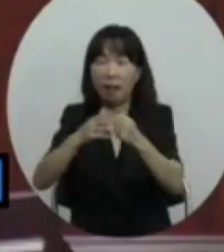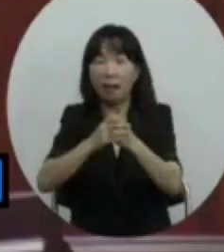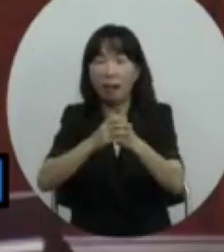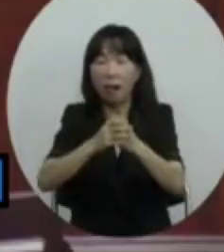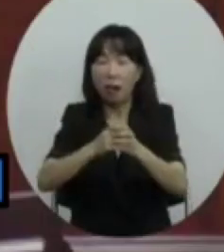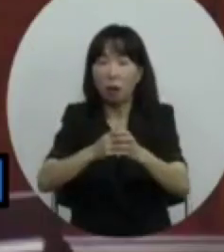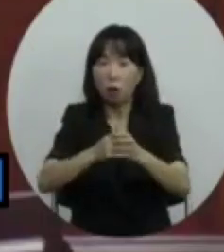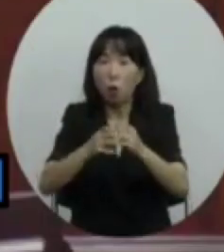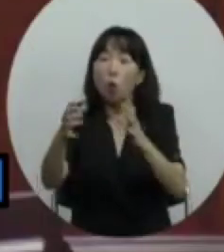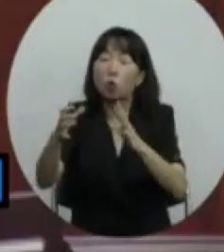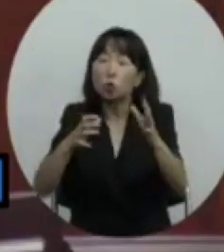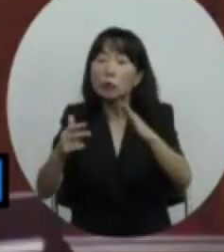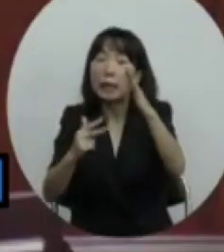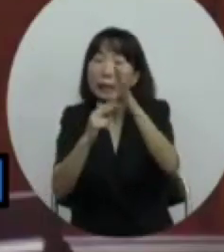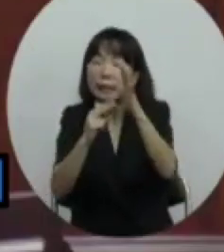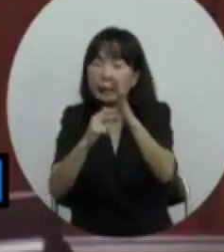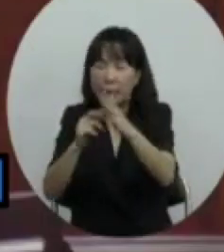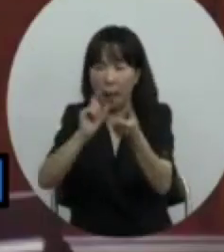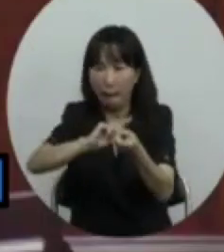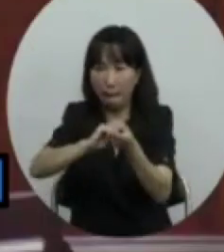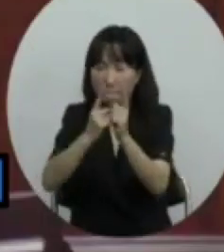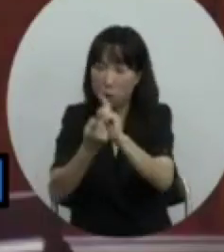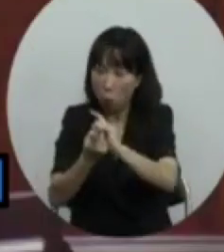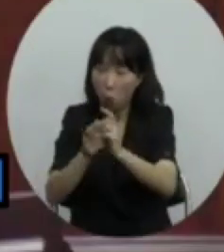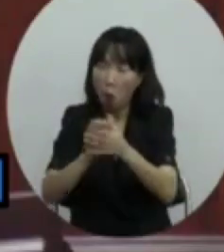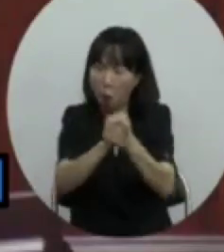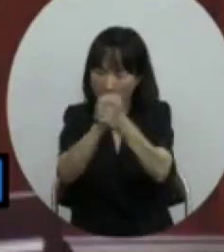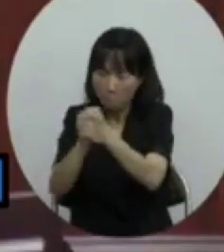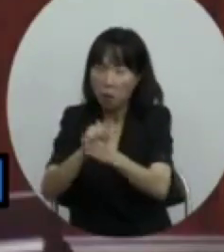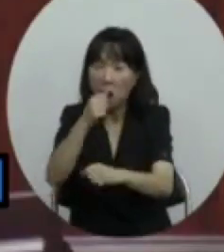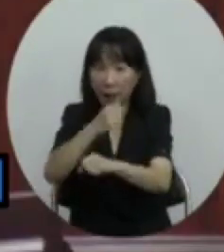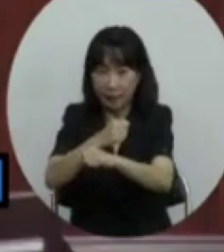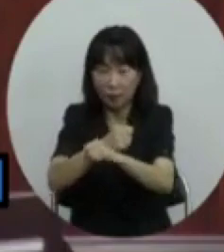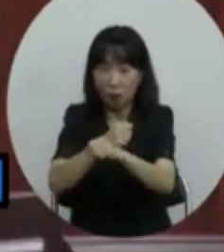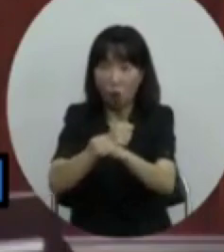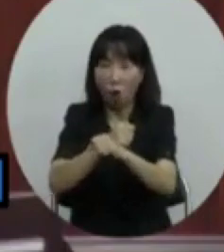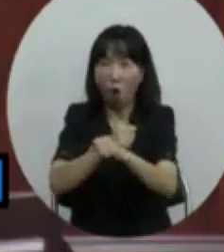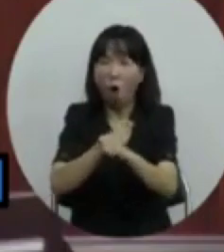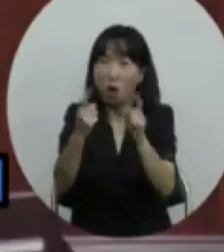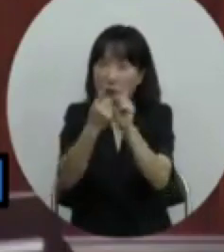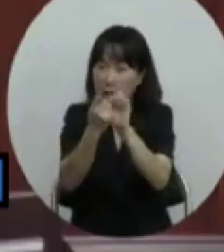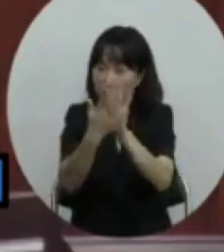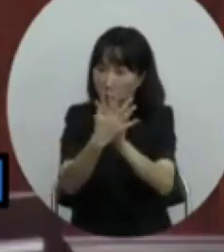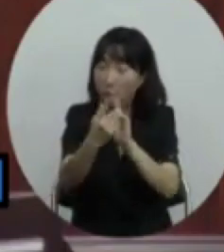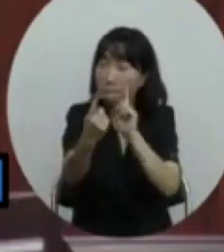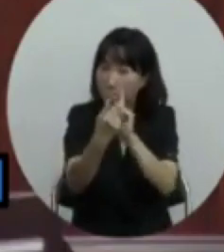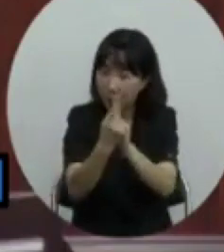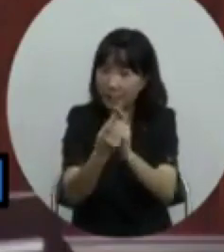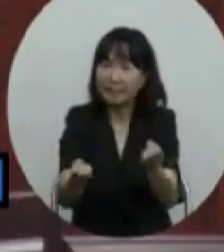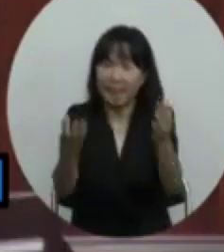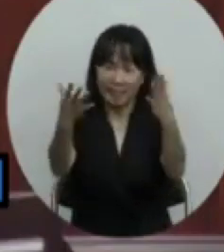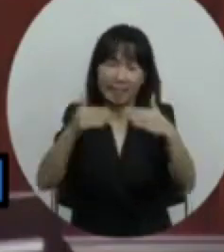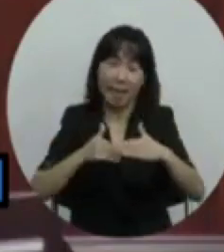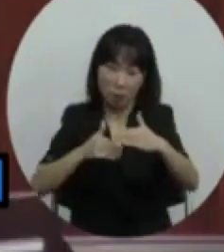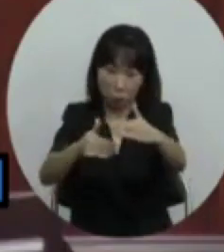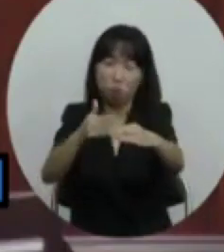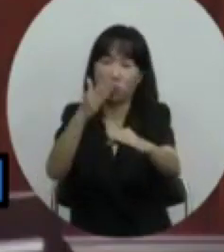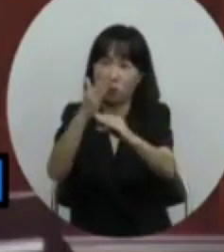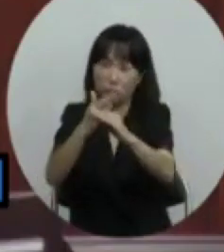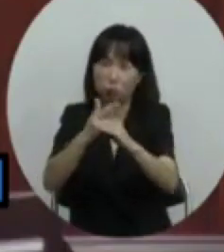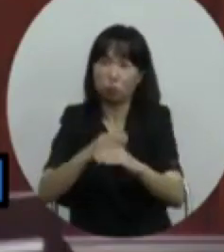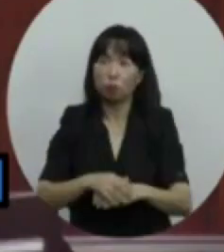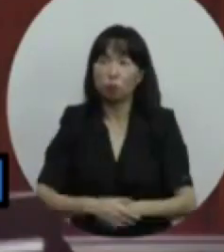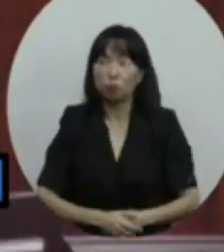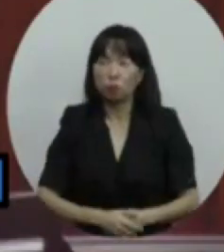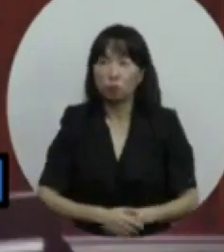한국도자재단과 함께 긴밀히 협력하여 심혈을 기울여 행사 준비에 매진하고 있습니다.